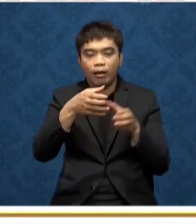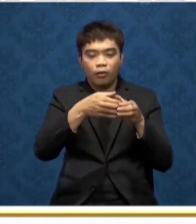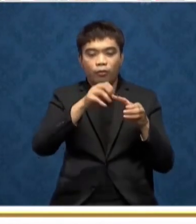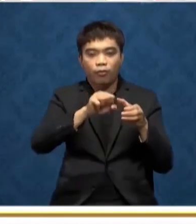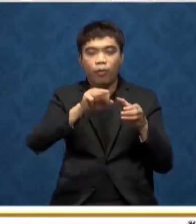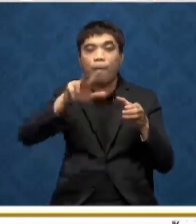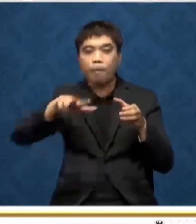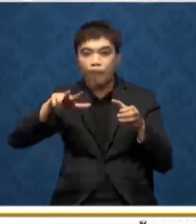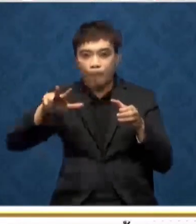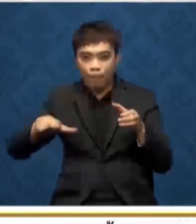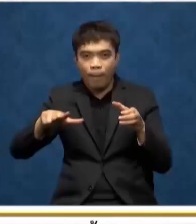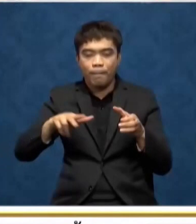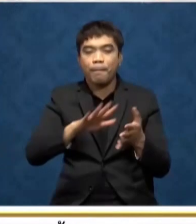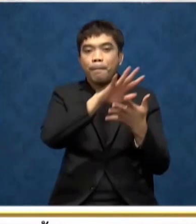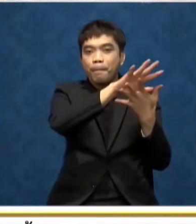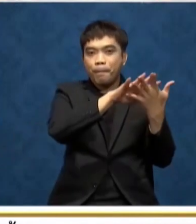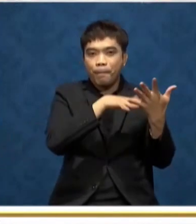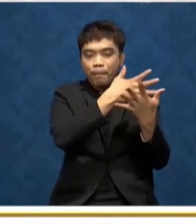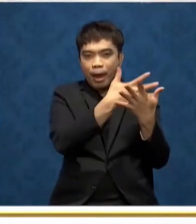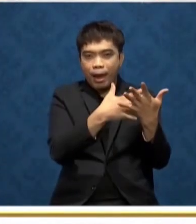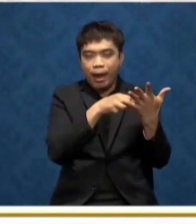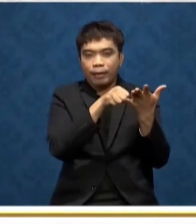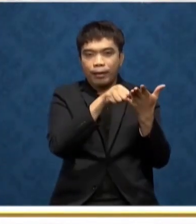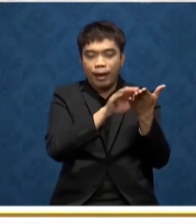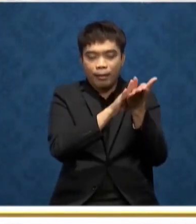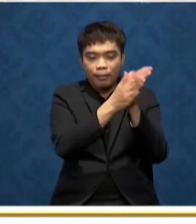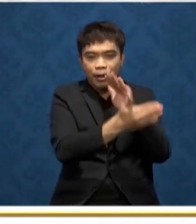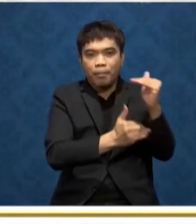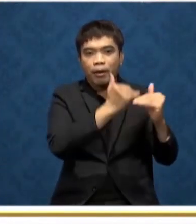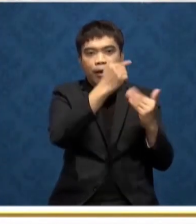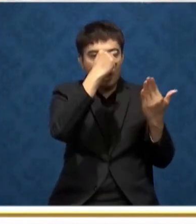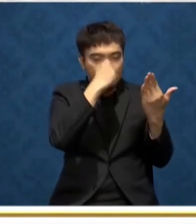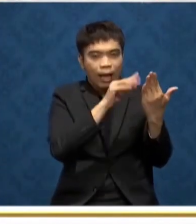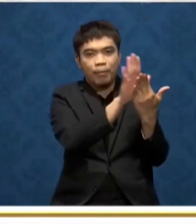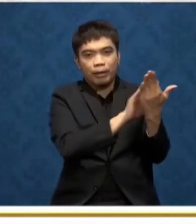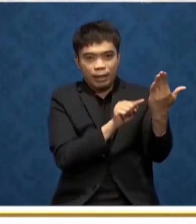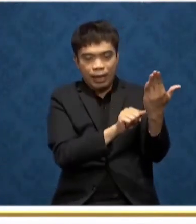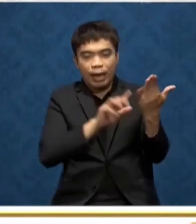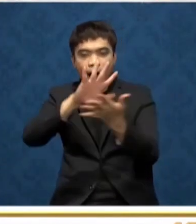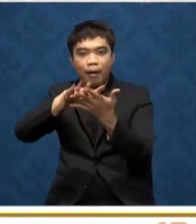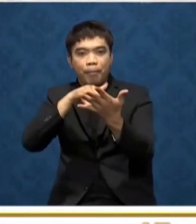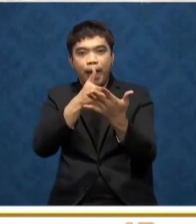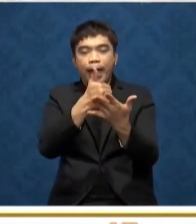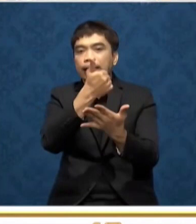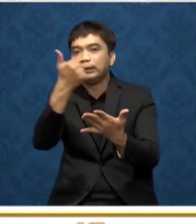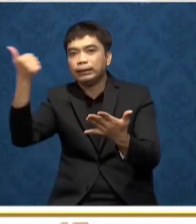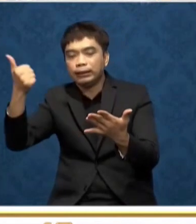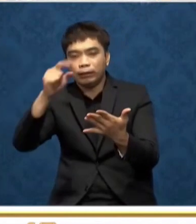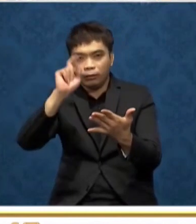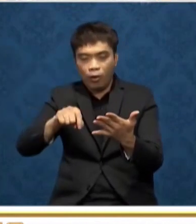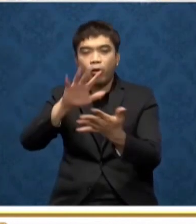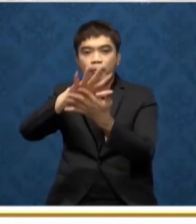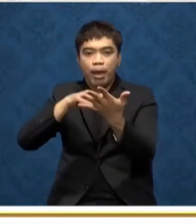ทครบ แผนการปฏิรูปประเทศและแผนอื่นเป็แผนงานทตองทำให้สอดคลองกับยุธษาชาิตามมาตรา 65